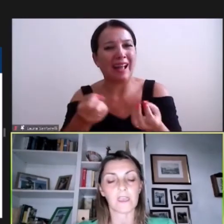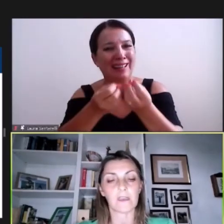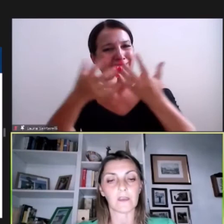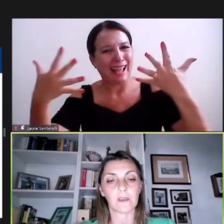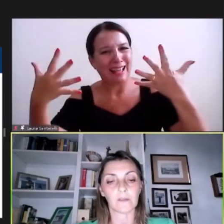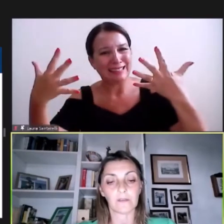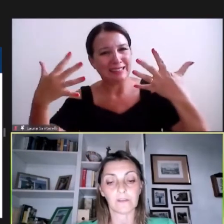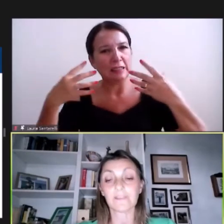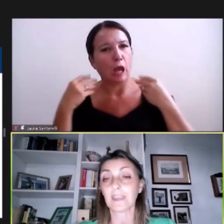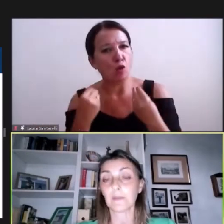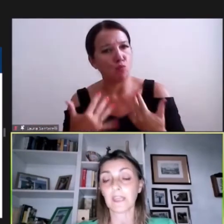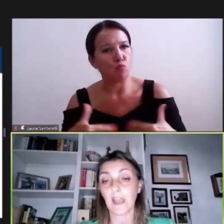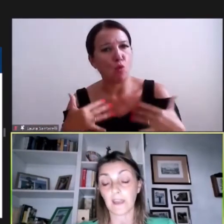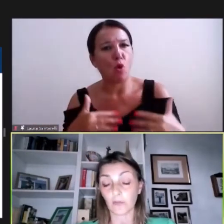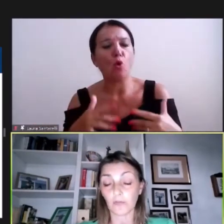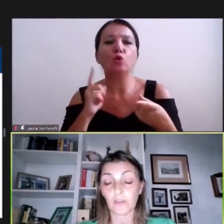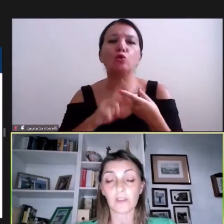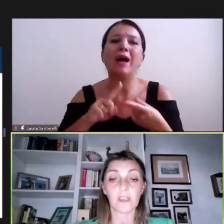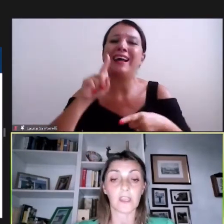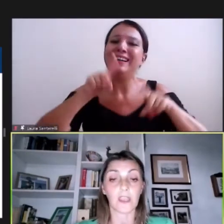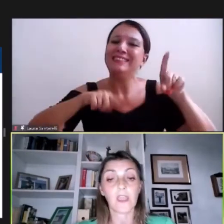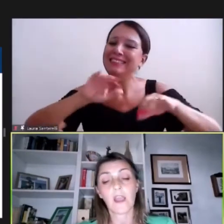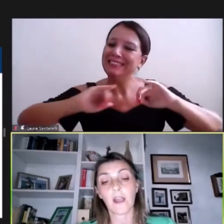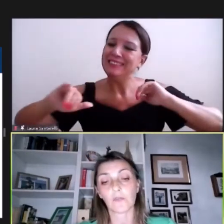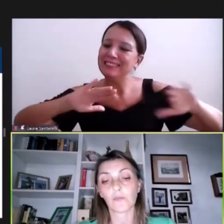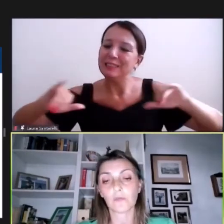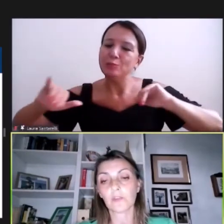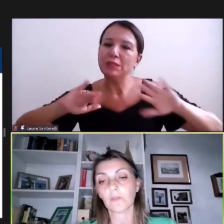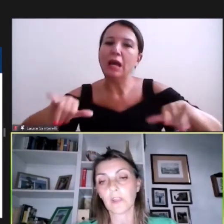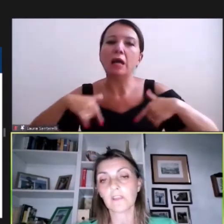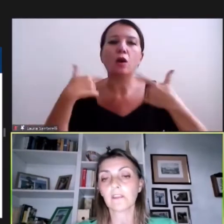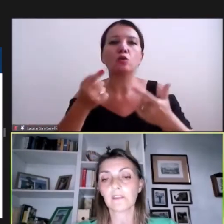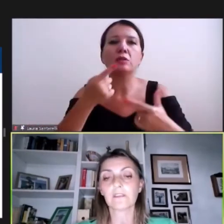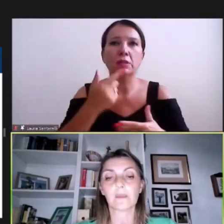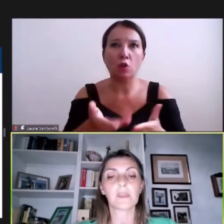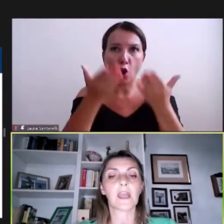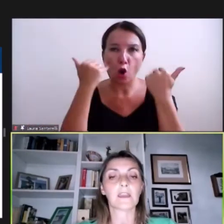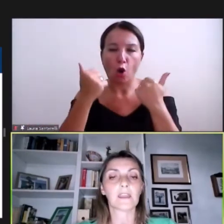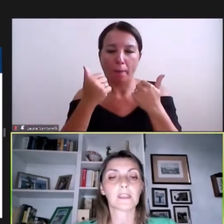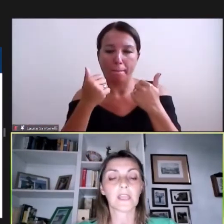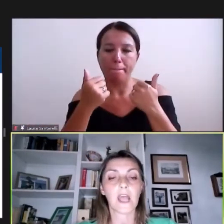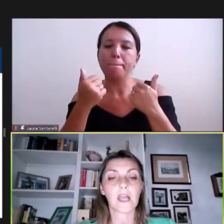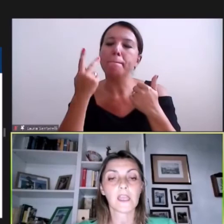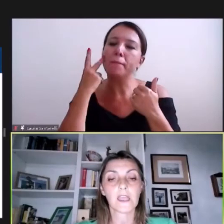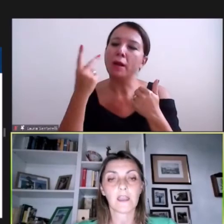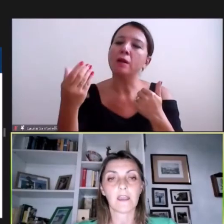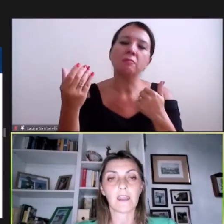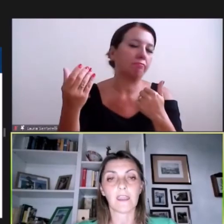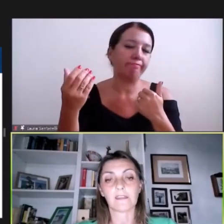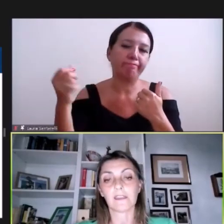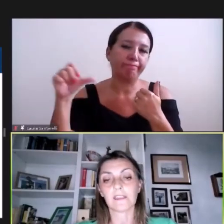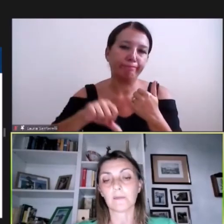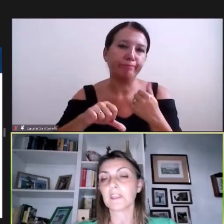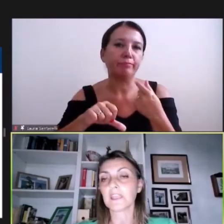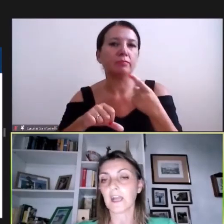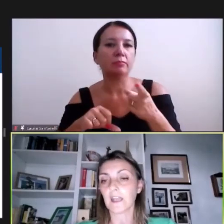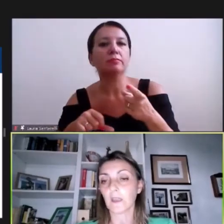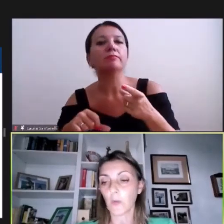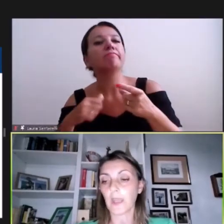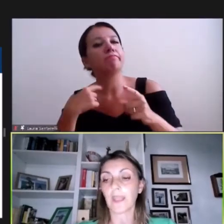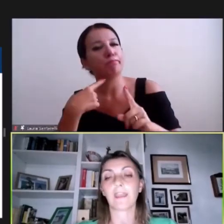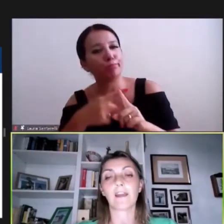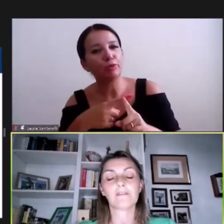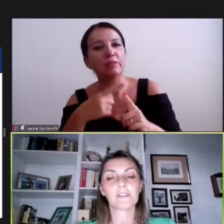e discriminare, consentire al consumatore di discriminare tra le etichette